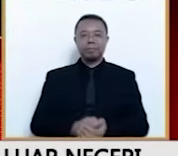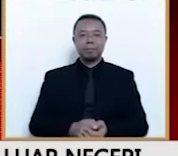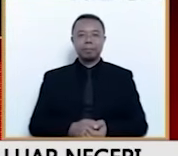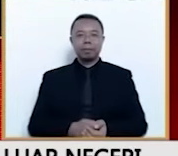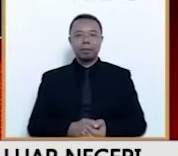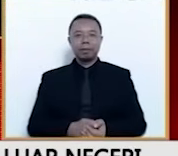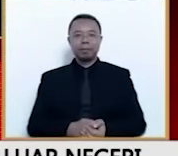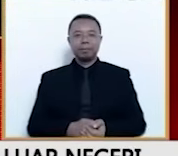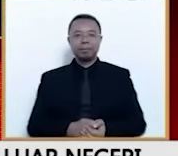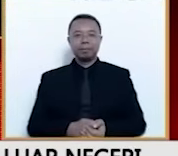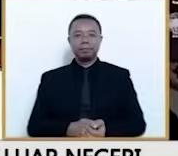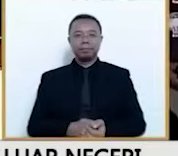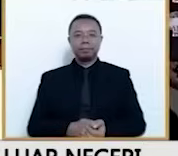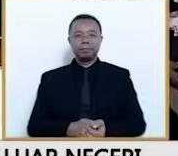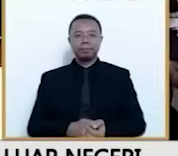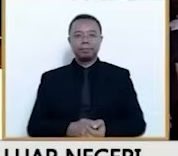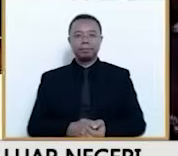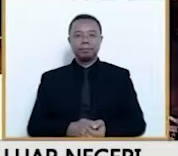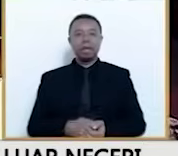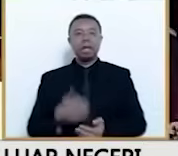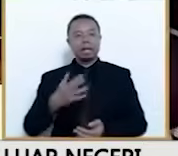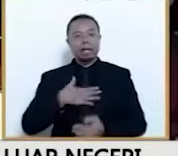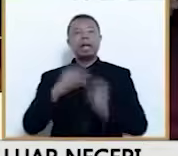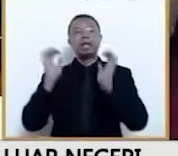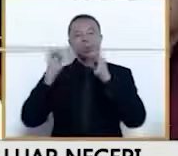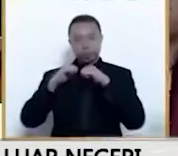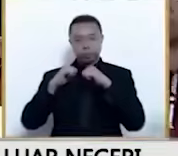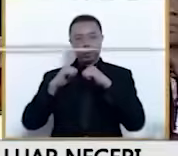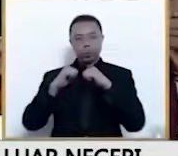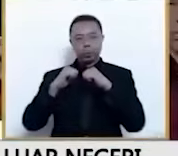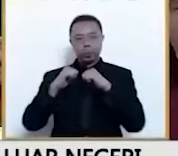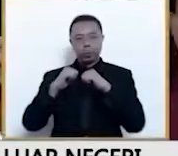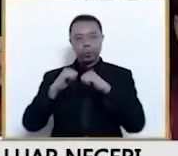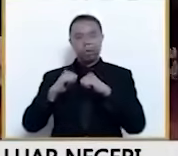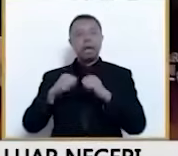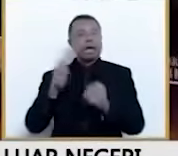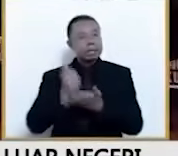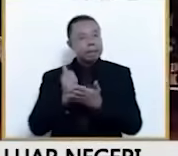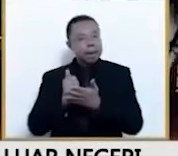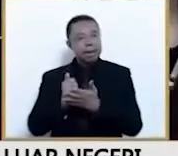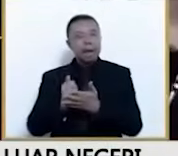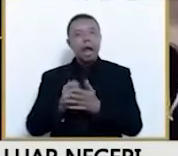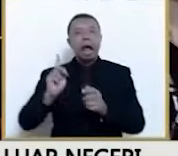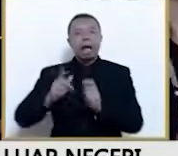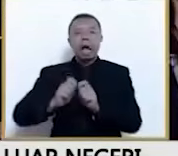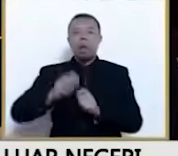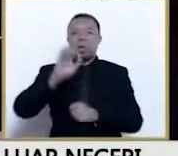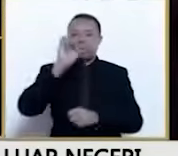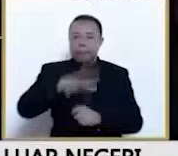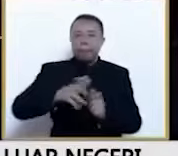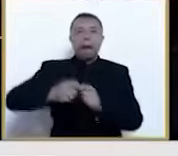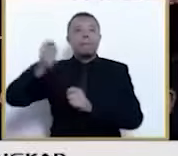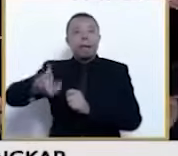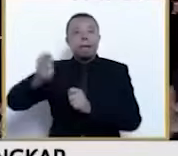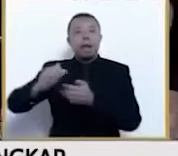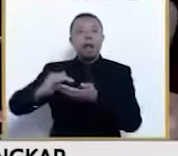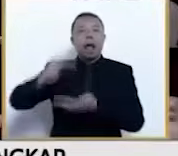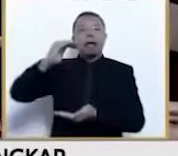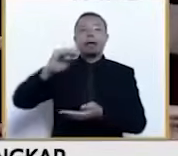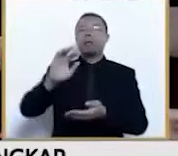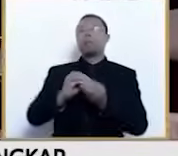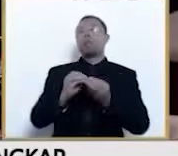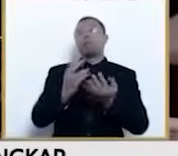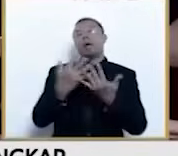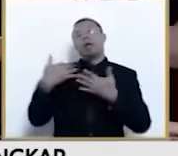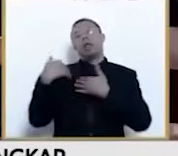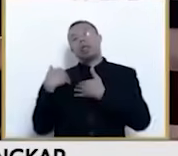Anda berbicara. Kami persilakan. Ya, saya sependapat. Jadi retribusi ini akan membebankan masyarakat. Nah,